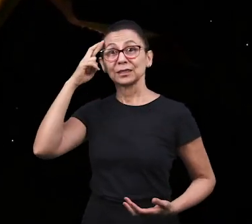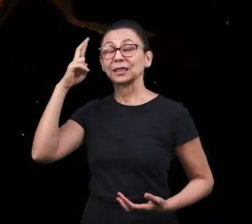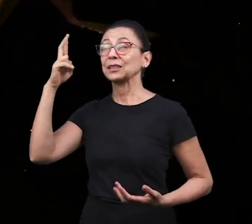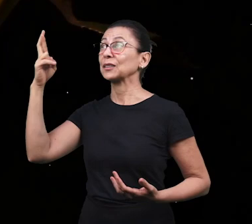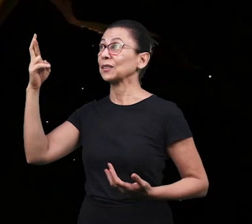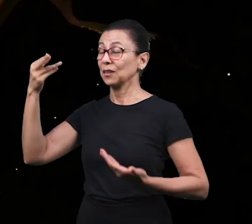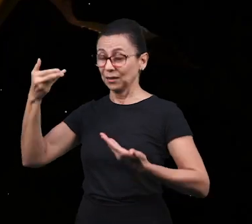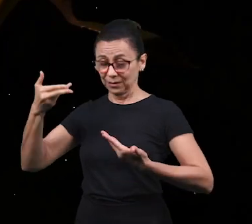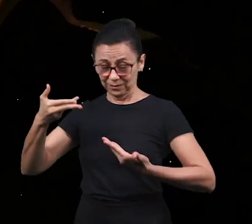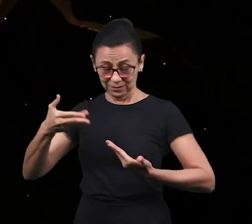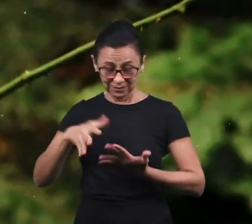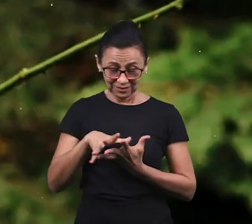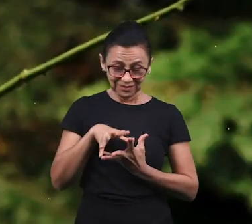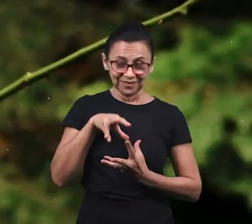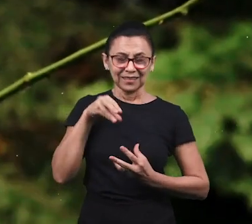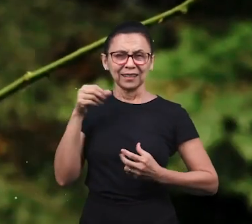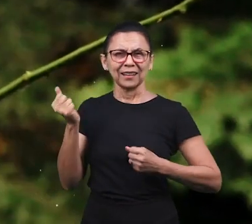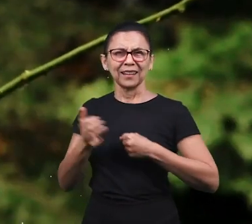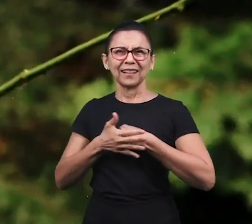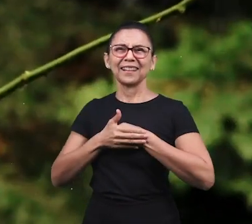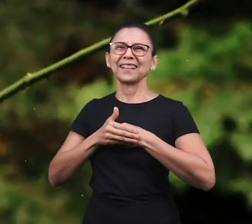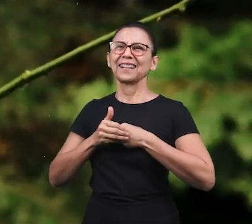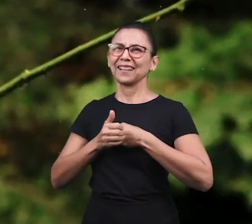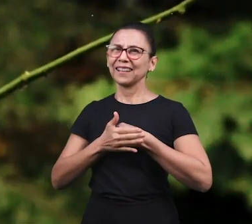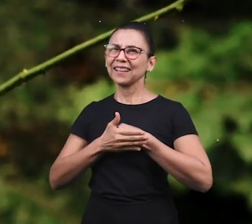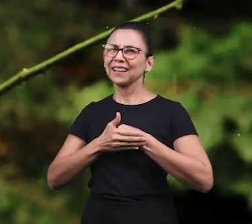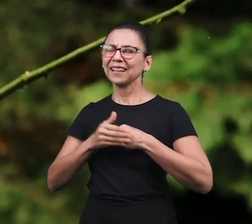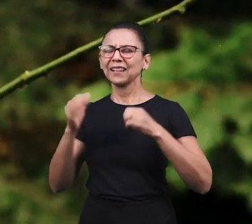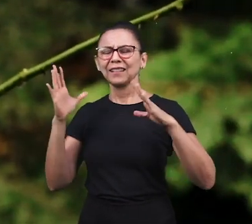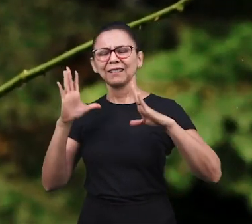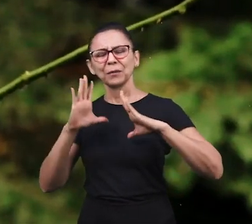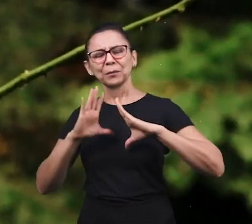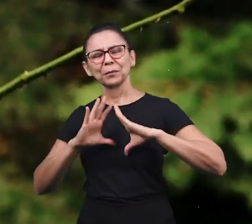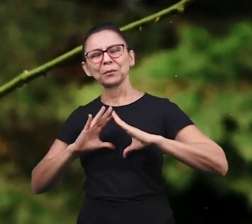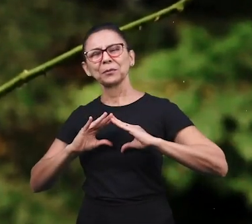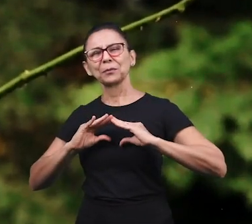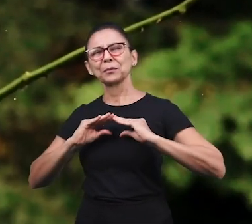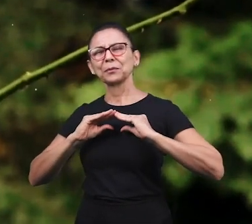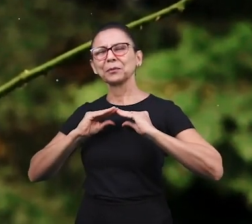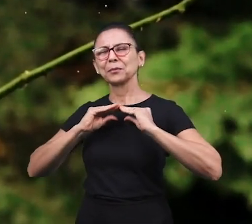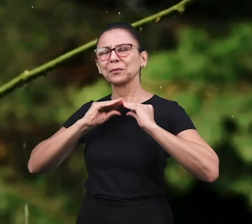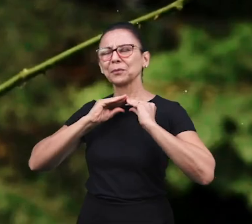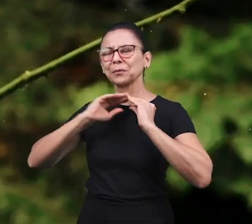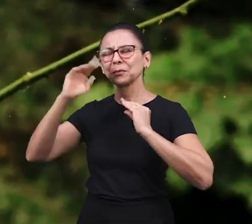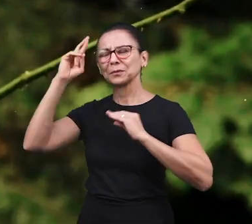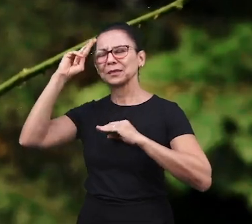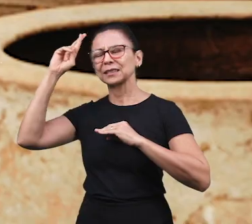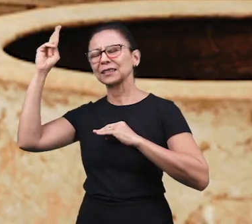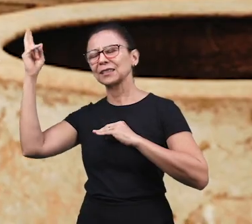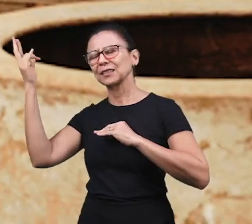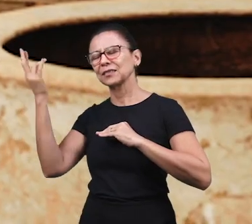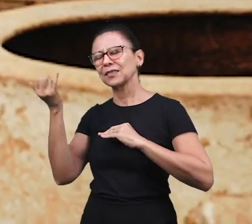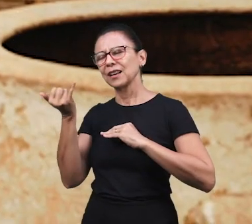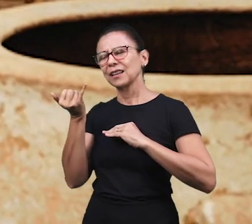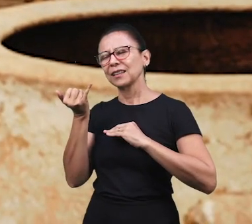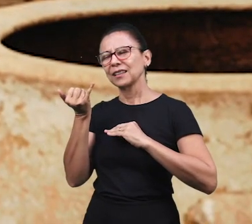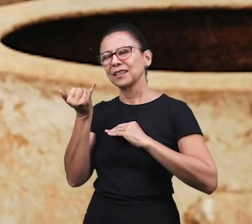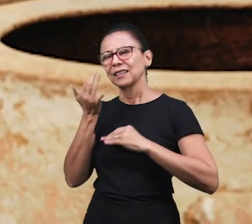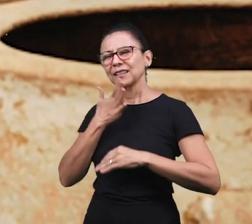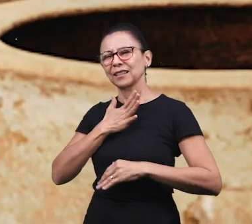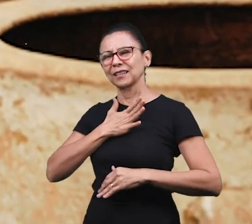fé, pois consolas minha alma, o teu ser